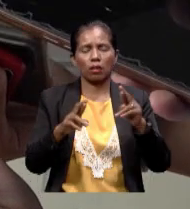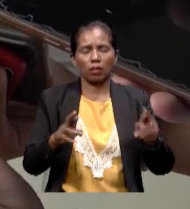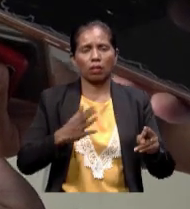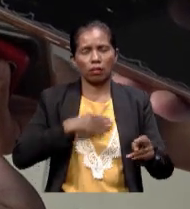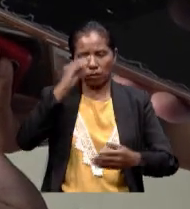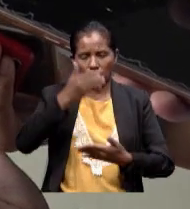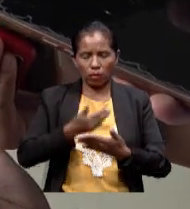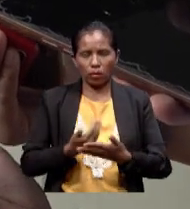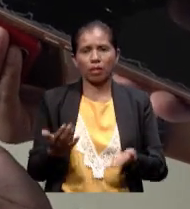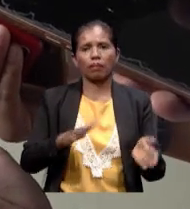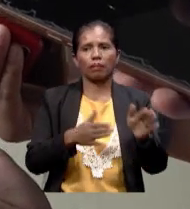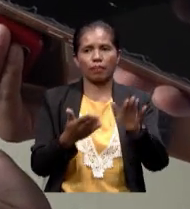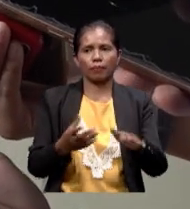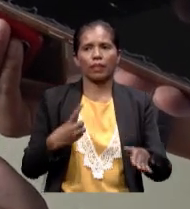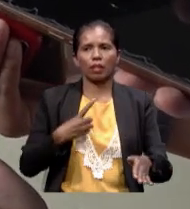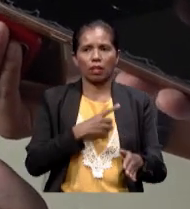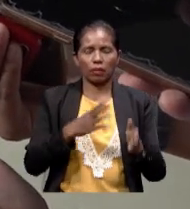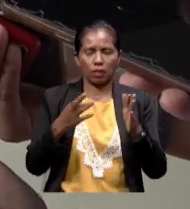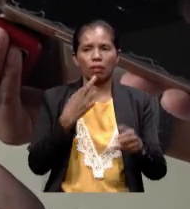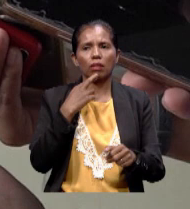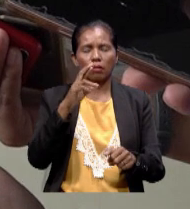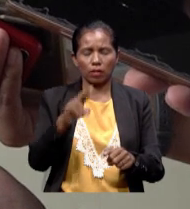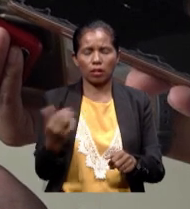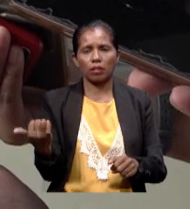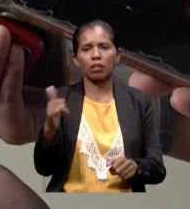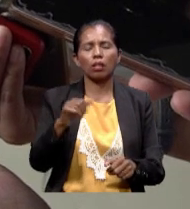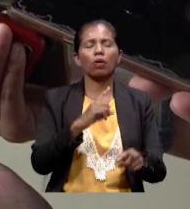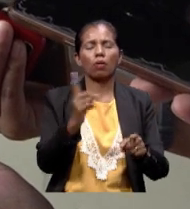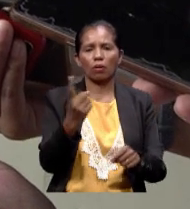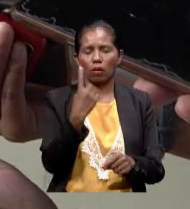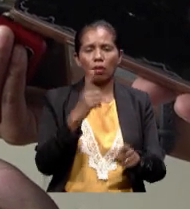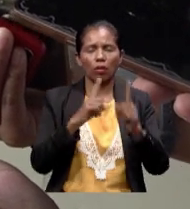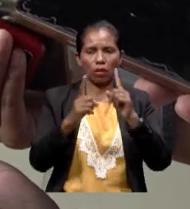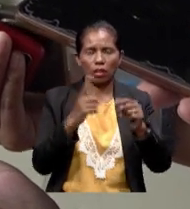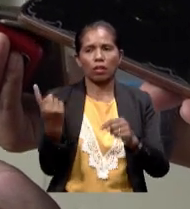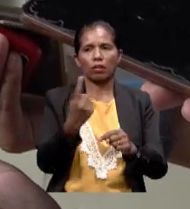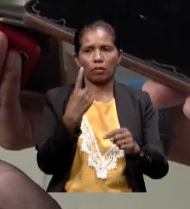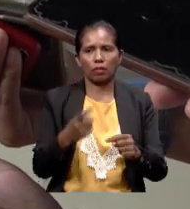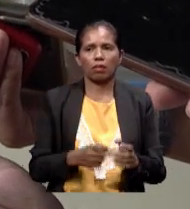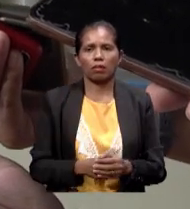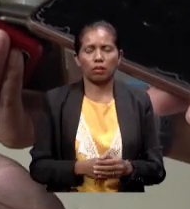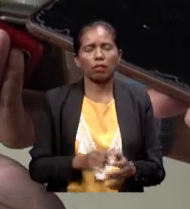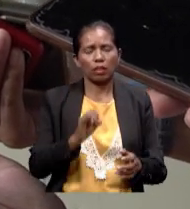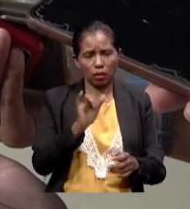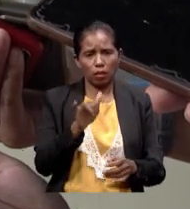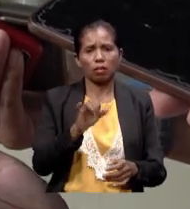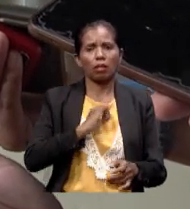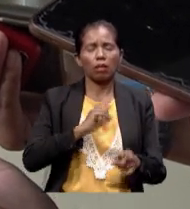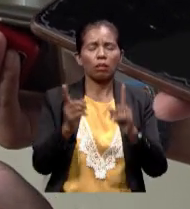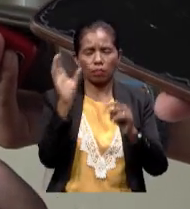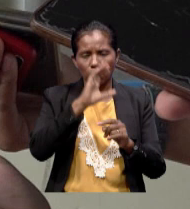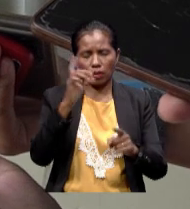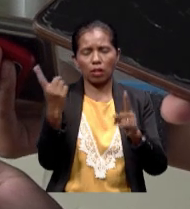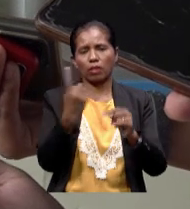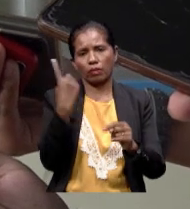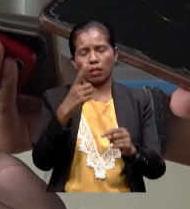ni deputado sira resposta kuliah na fati sira bel buka na fati bot buka na fati lia los si hau buka na fati lia los tama hanua